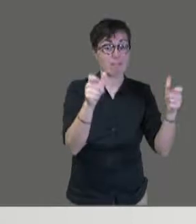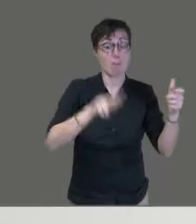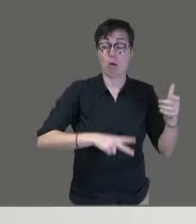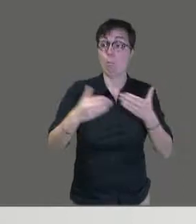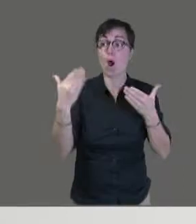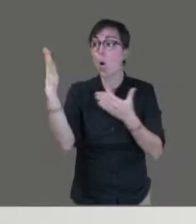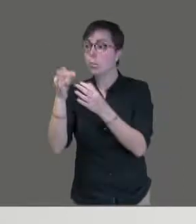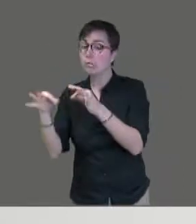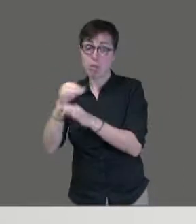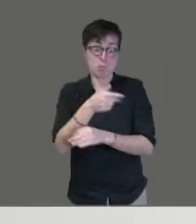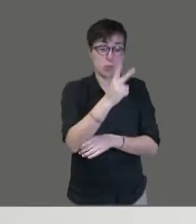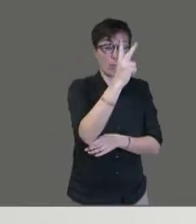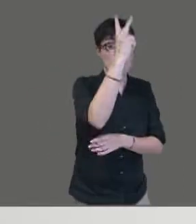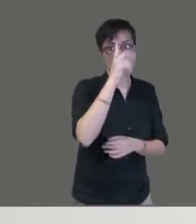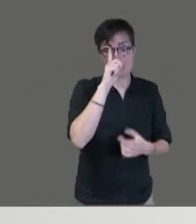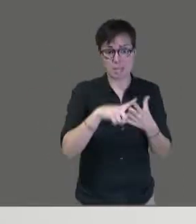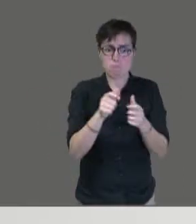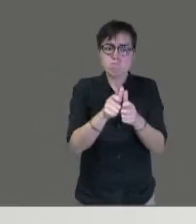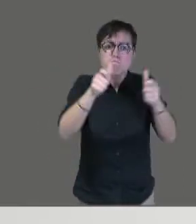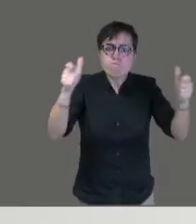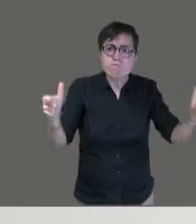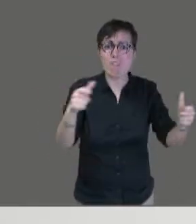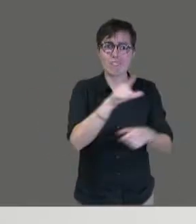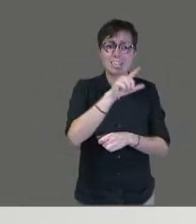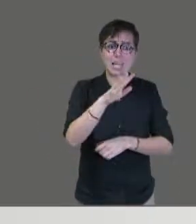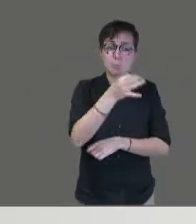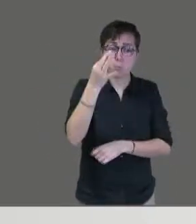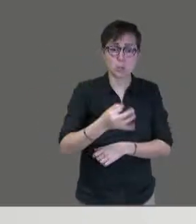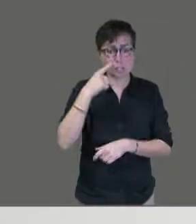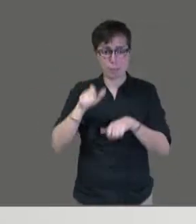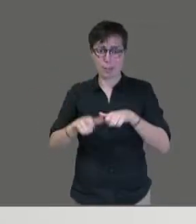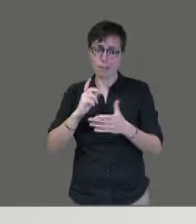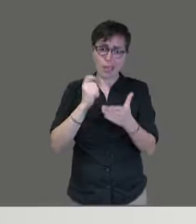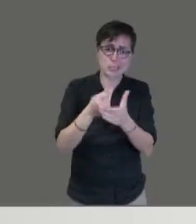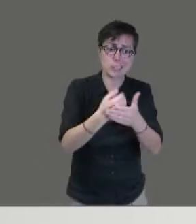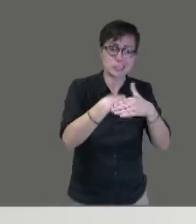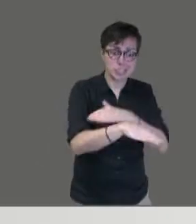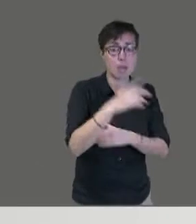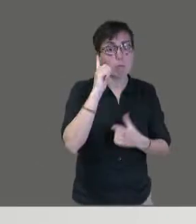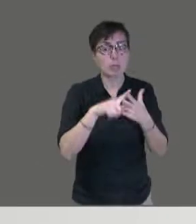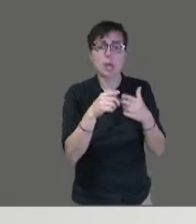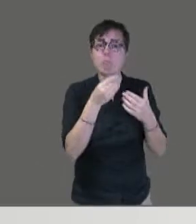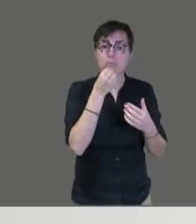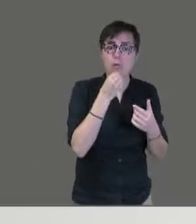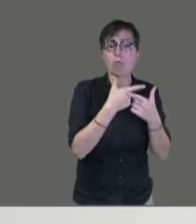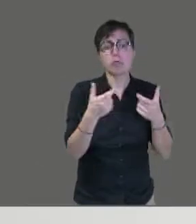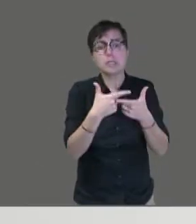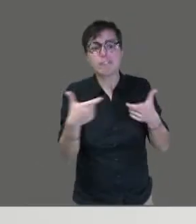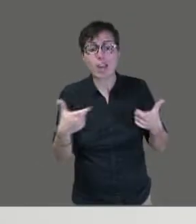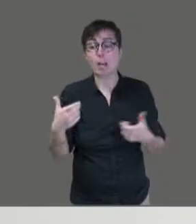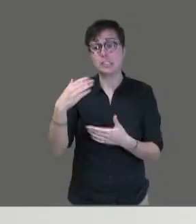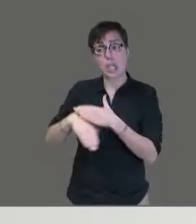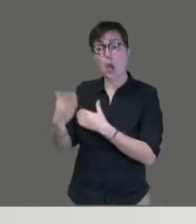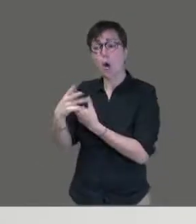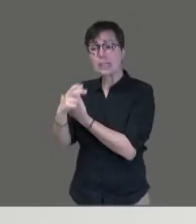Les hypermarchés à eux seuls contrôlent 24% des achats alimentaires, épiceries et divers. En Autriche, Monsieur le Président, c'est